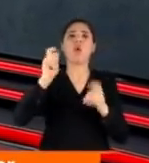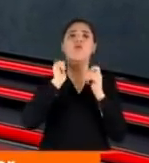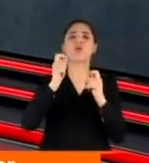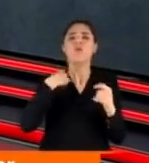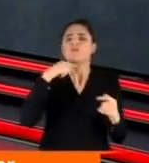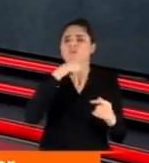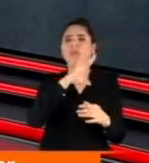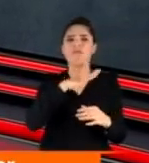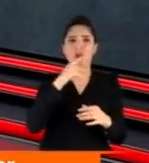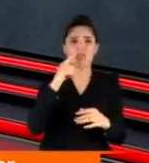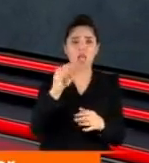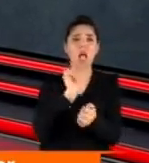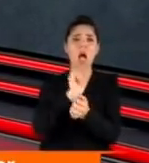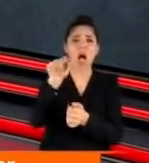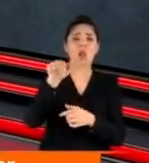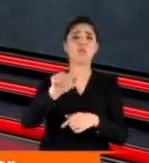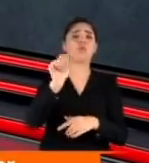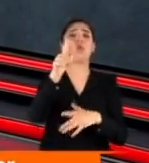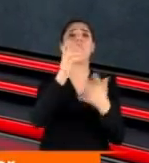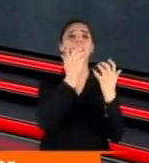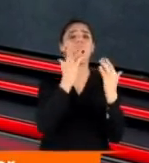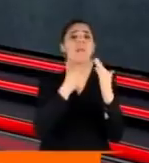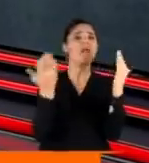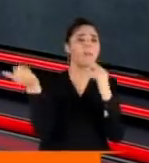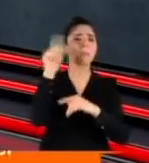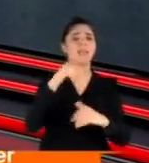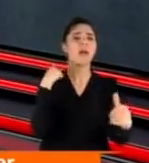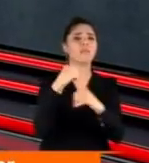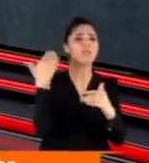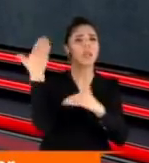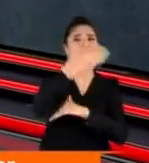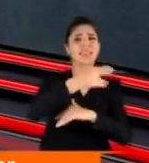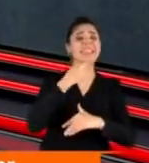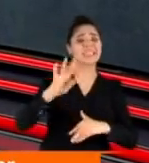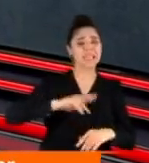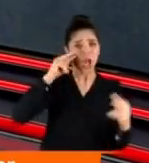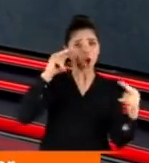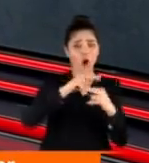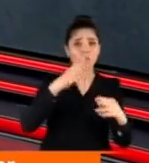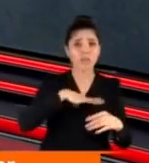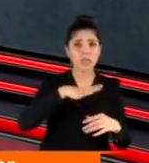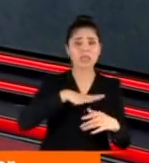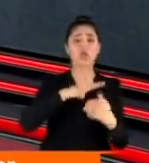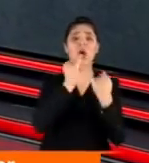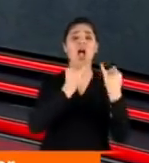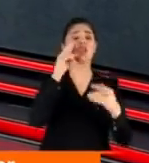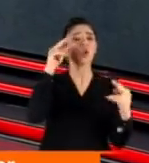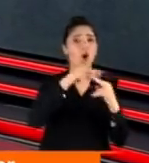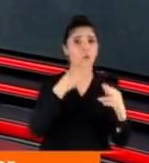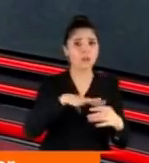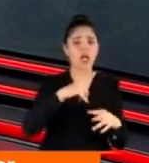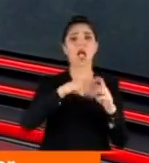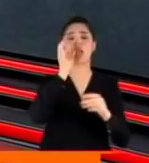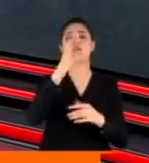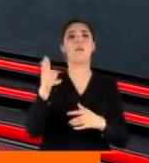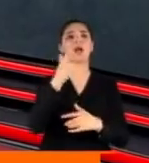olduğunu söylüyorlar. Aile bugün o bakım evine bir kez daha gitti görüşmek için, kızlarını görmek için. Kardeşlerini görmek için ATV Haber